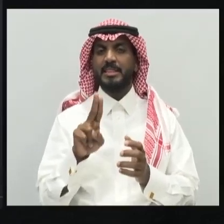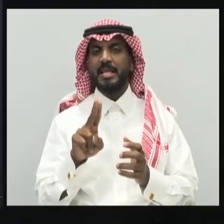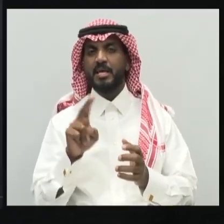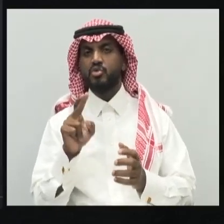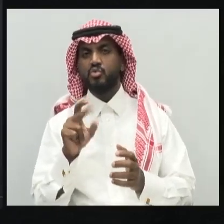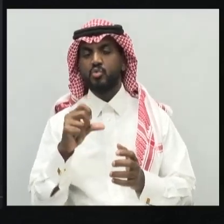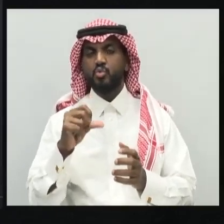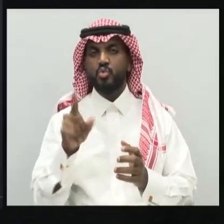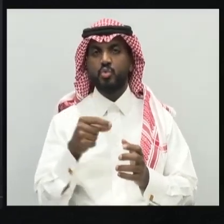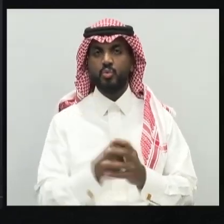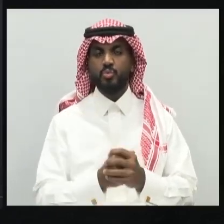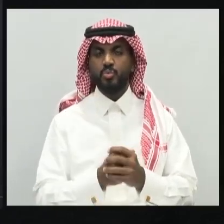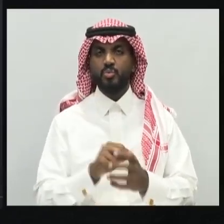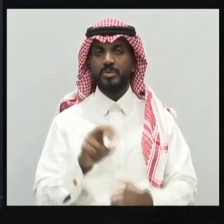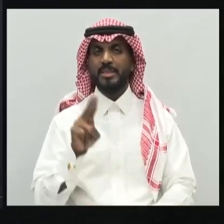تزور